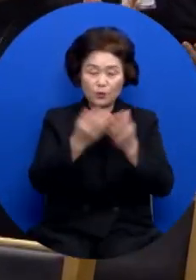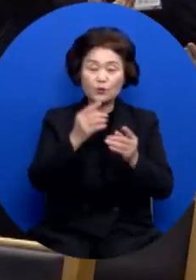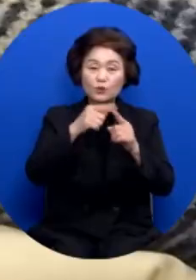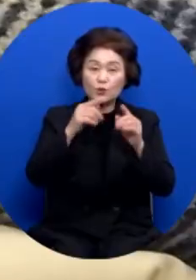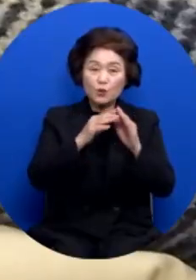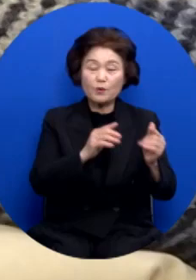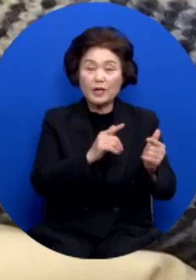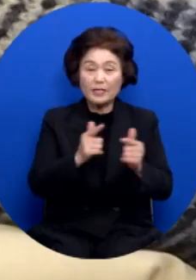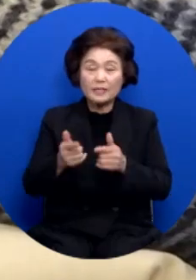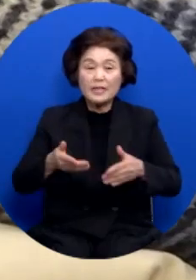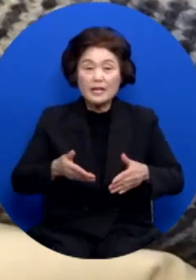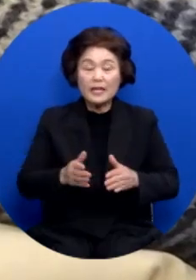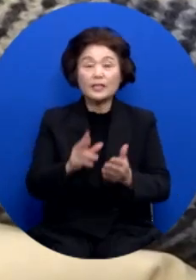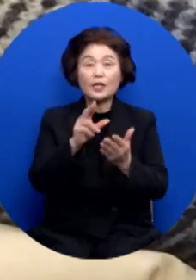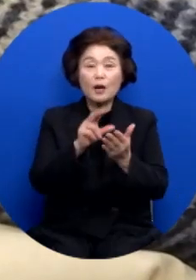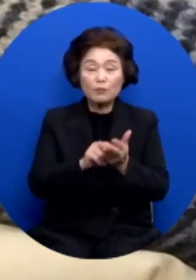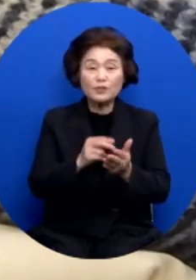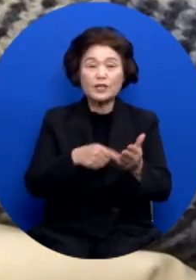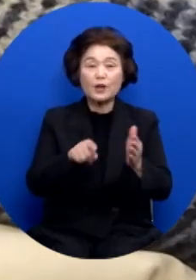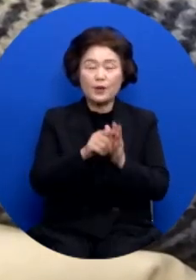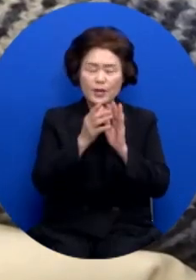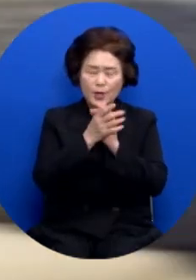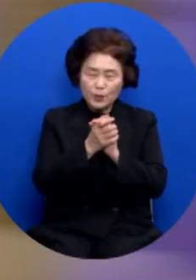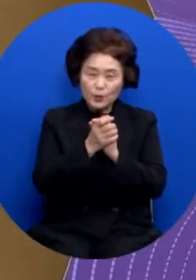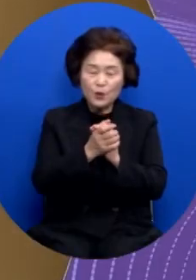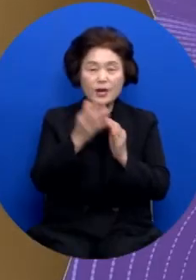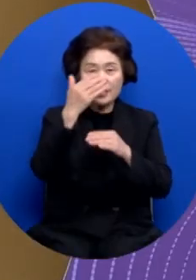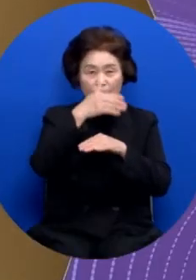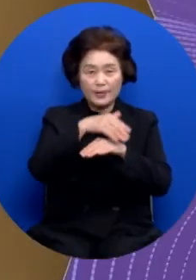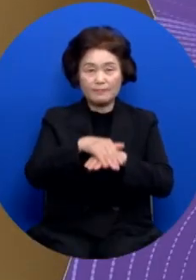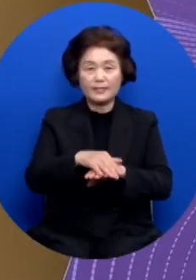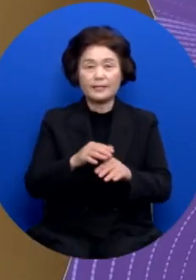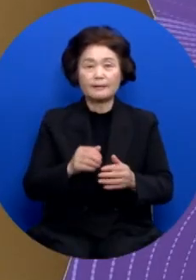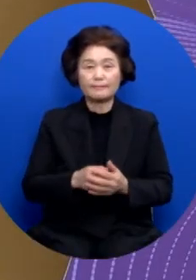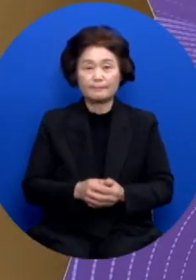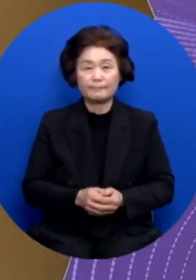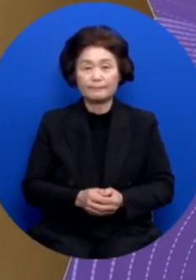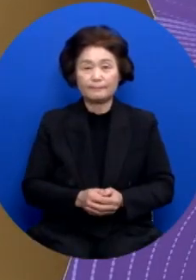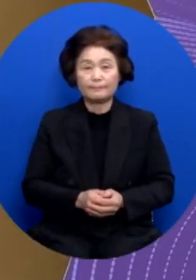출산 사명을 위해 기도할 예정입니다. CTS 뉴스 이가영입니다.